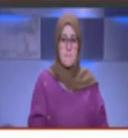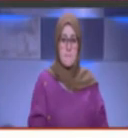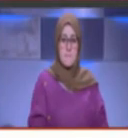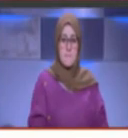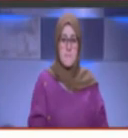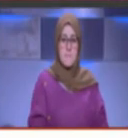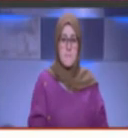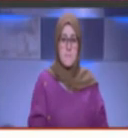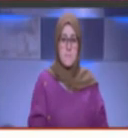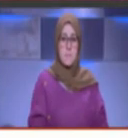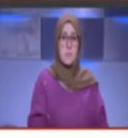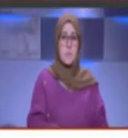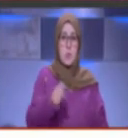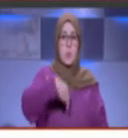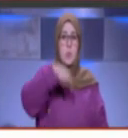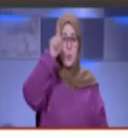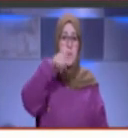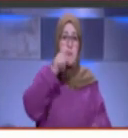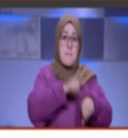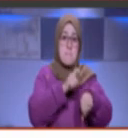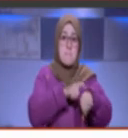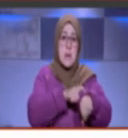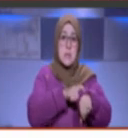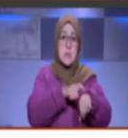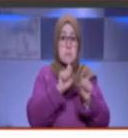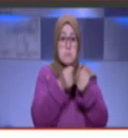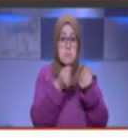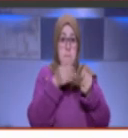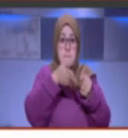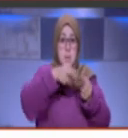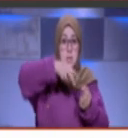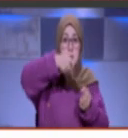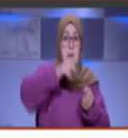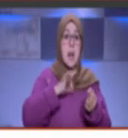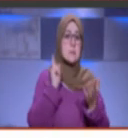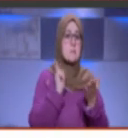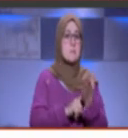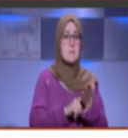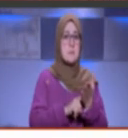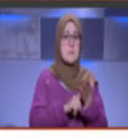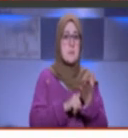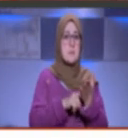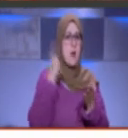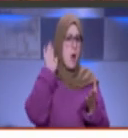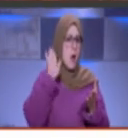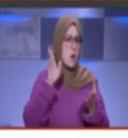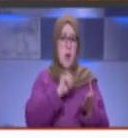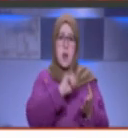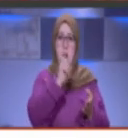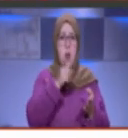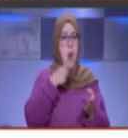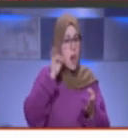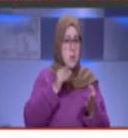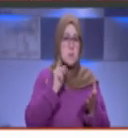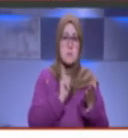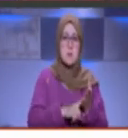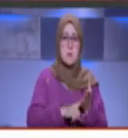في ميعاد الحظر بلتزم بيه، اكون موجود في بيتي الا في حدود الحاجات القصوى جدا. قبل كده في ميعاد الشغل بشتغل فيه مواعيدي عاديه